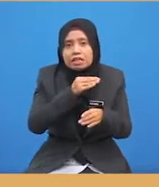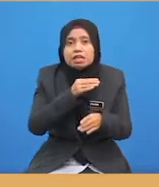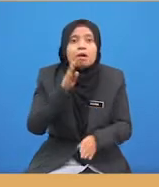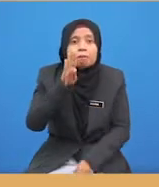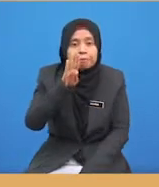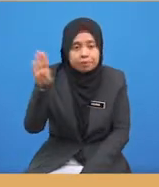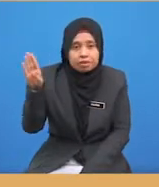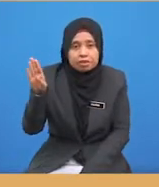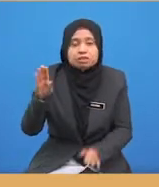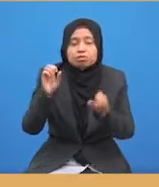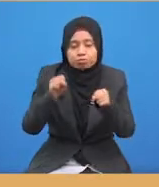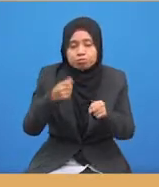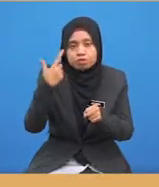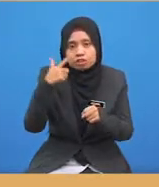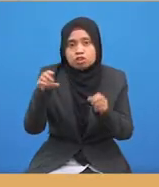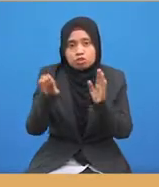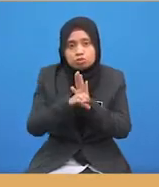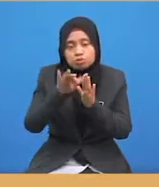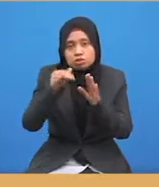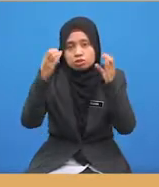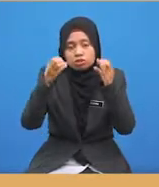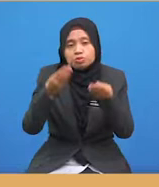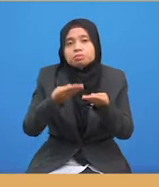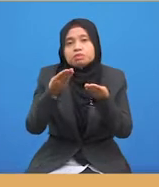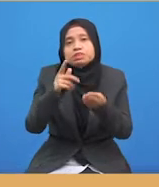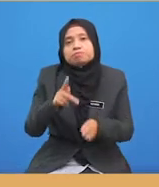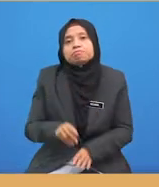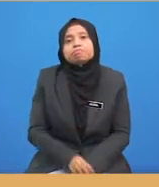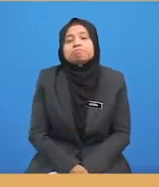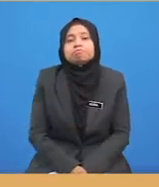Murid-murid boleh lihat contoh yang cikgu berikan dalam slide ini.